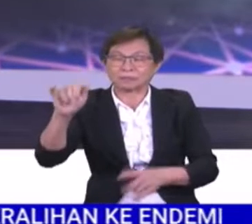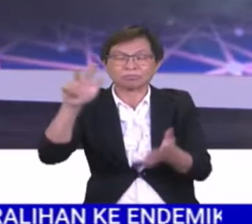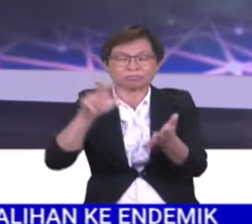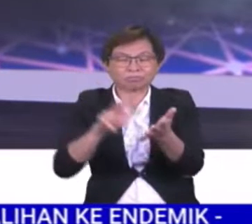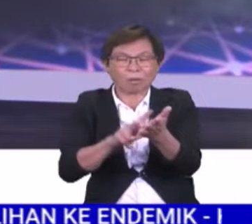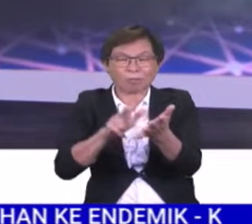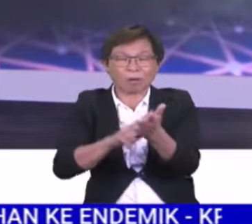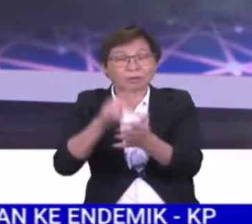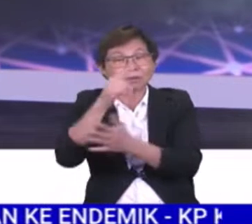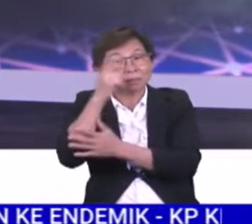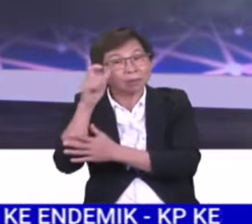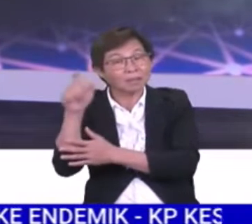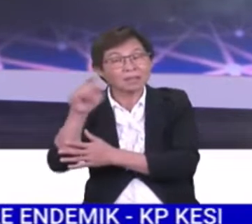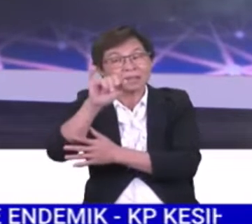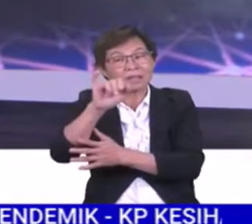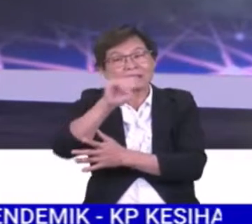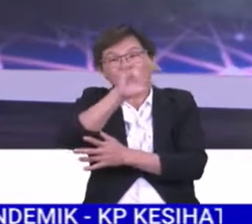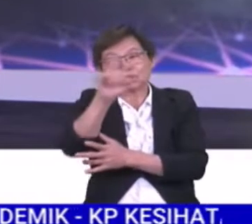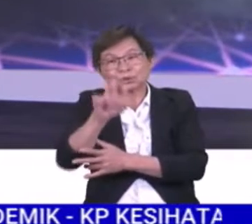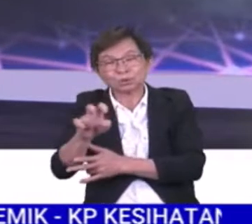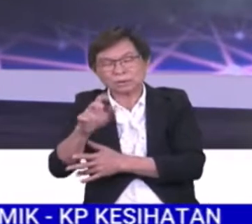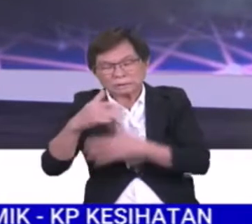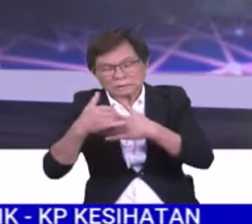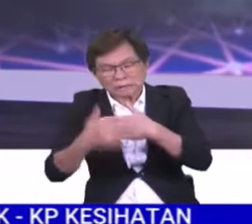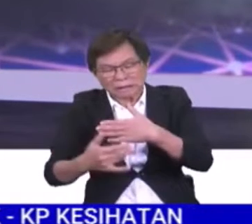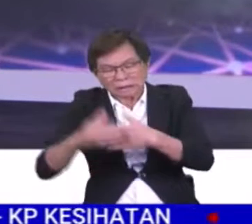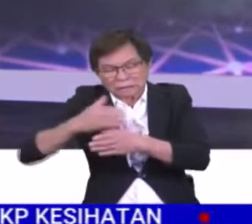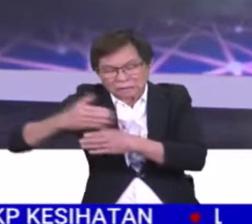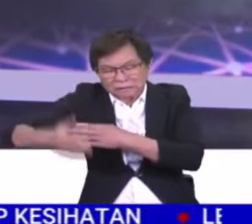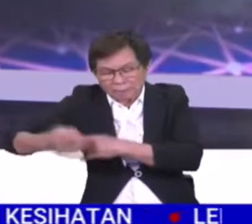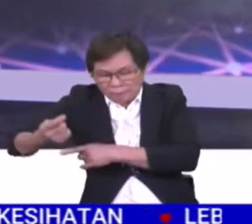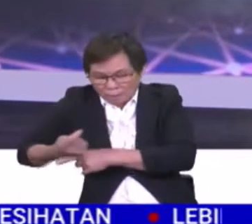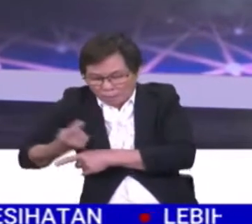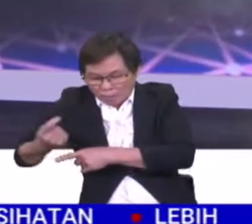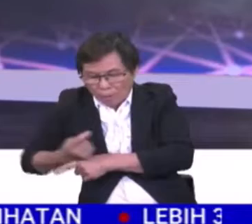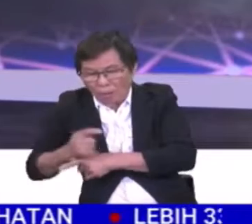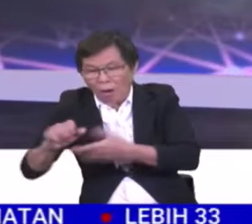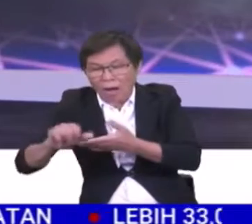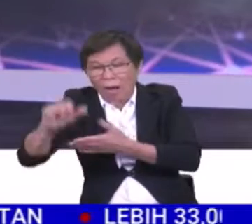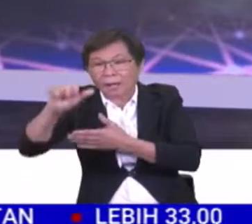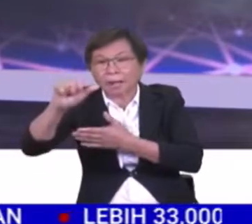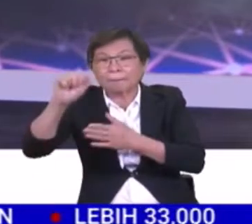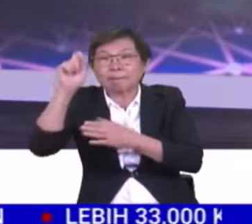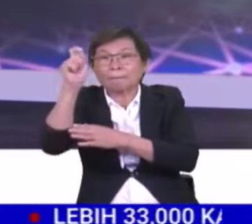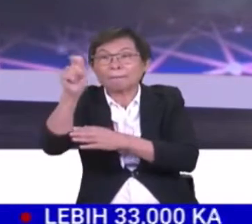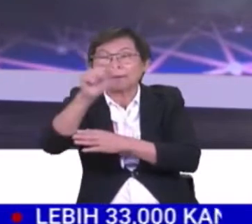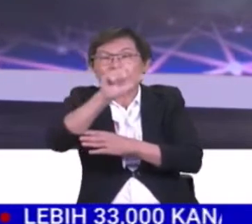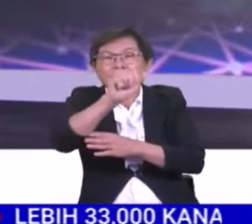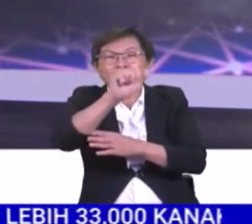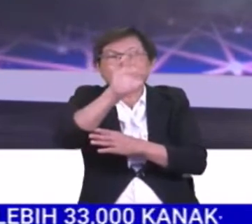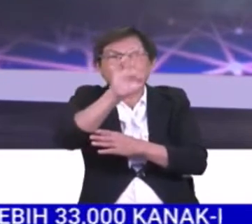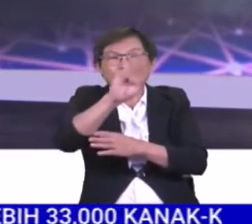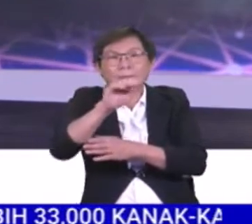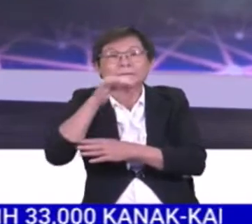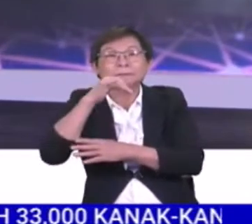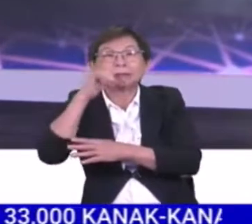perkara itu susulan Izzuddin mengalami kecederaan selepas tamat sesi latihan di Akademi Badminton Malaysia ABM